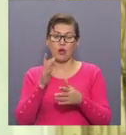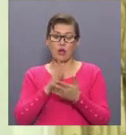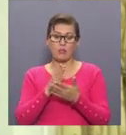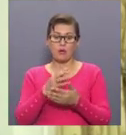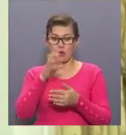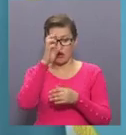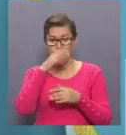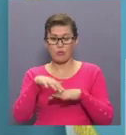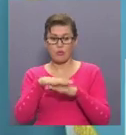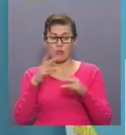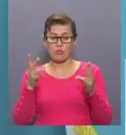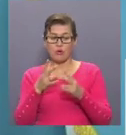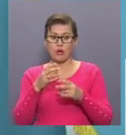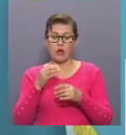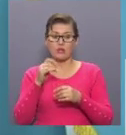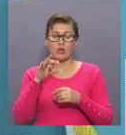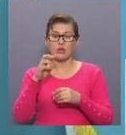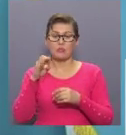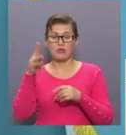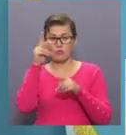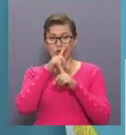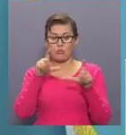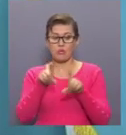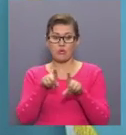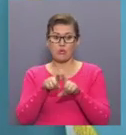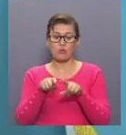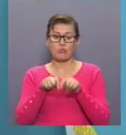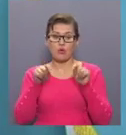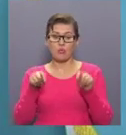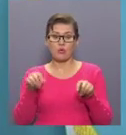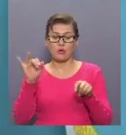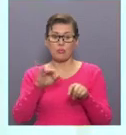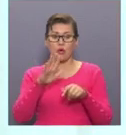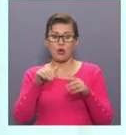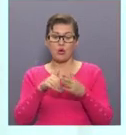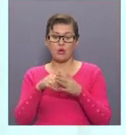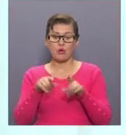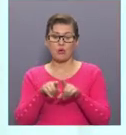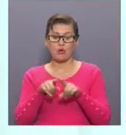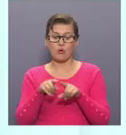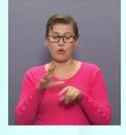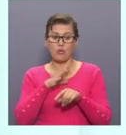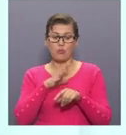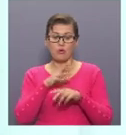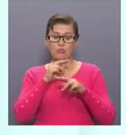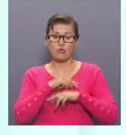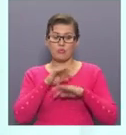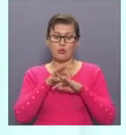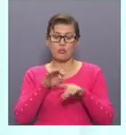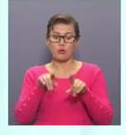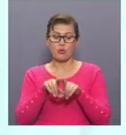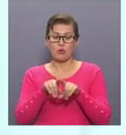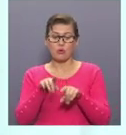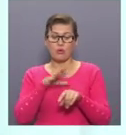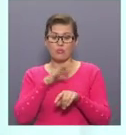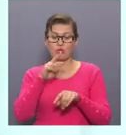керексіз. Асанәлі Әшімовтің мектебі ашылды. Әлі күнге дейін қол қусырып отырмай жұмыс істеп келе жатырсың.